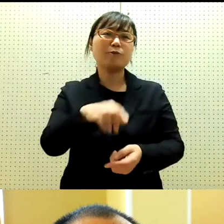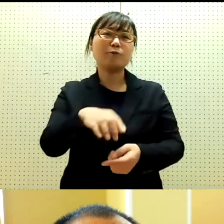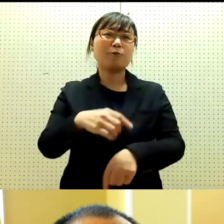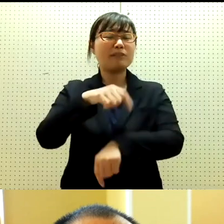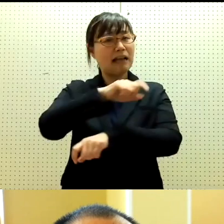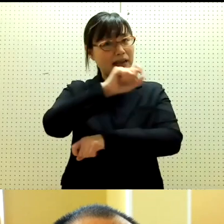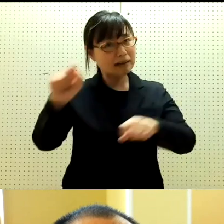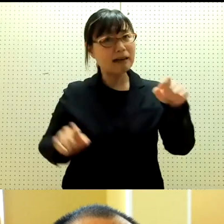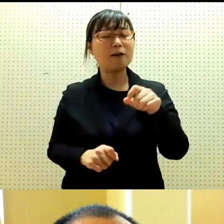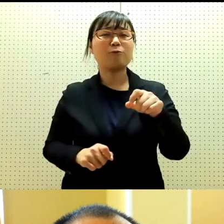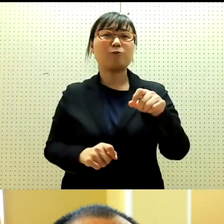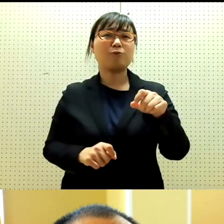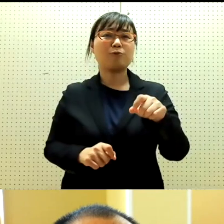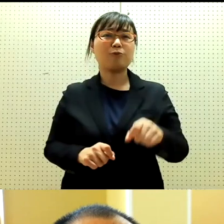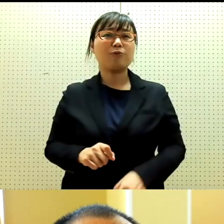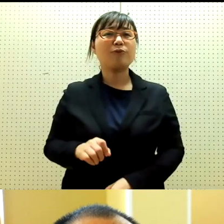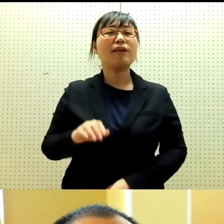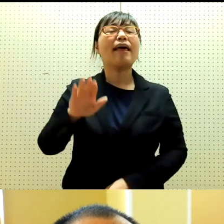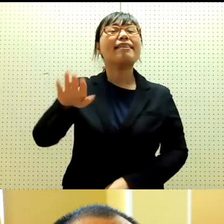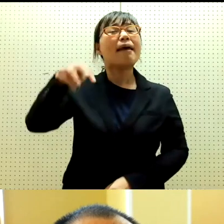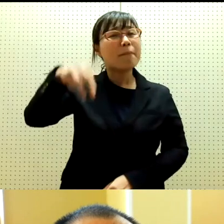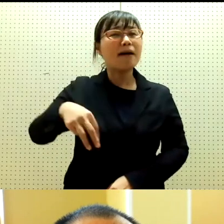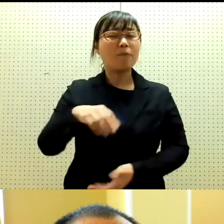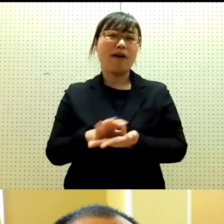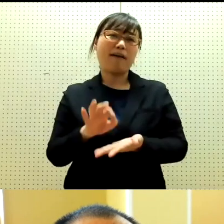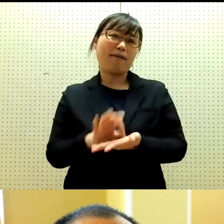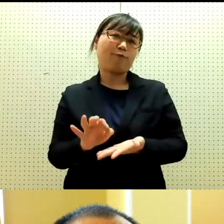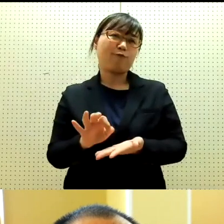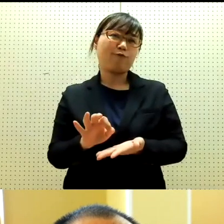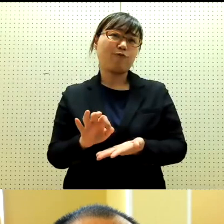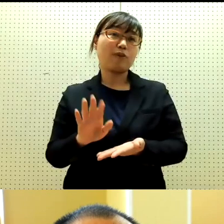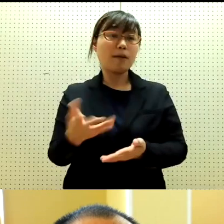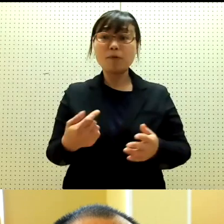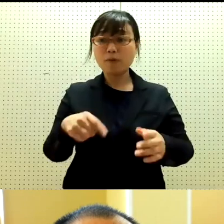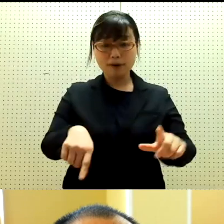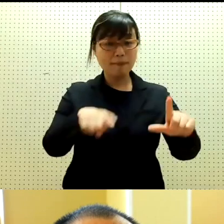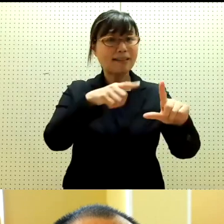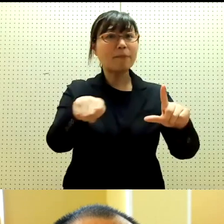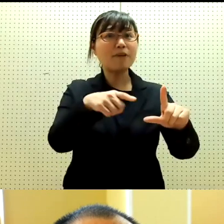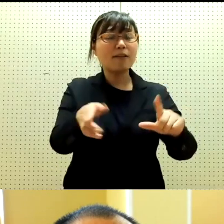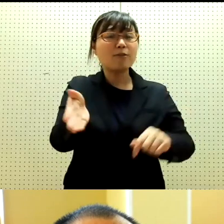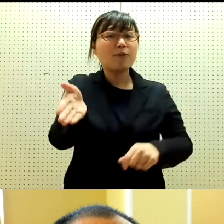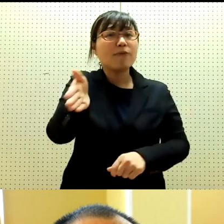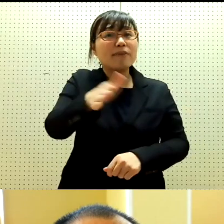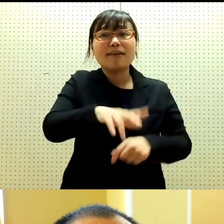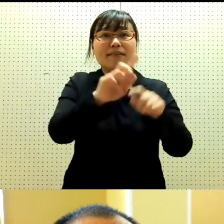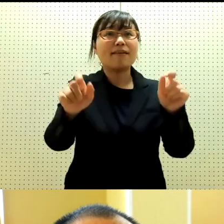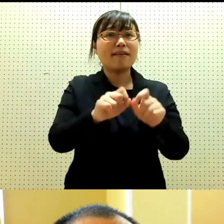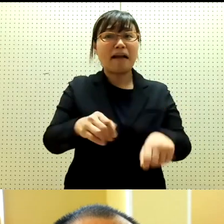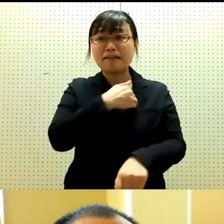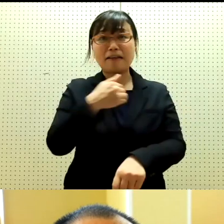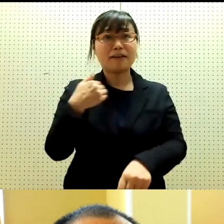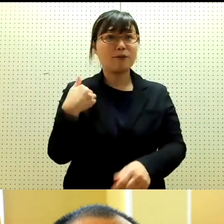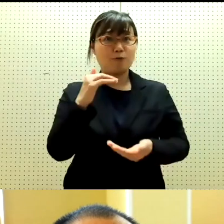も可能性は本当にこれでタブレット変えたことですごく広がっているので、保護者の方へのメッセージとしては